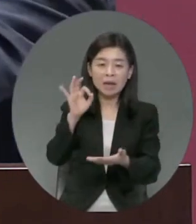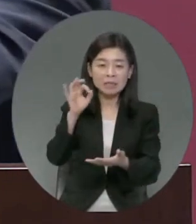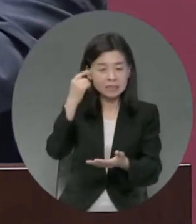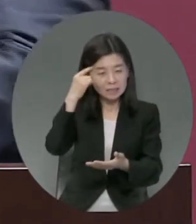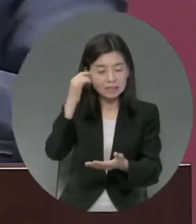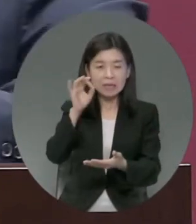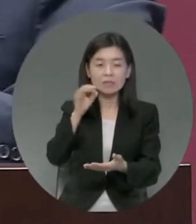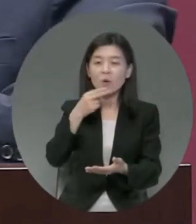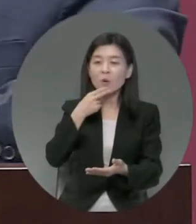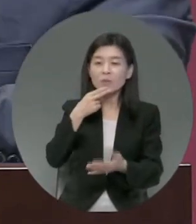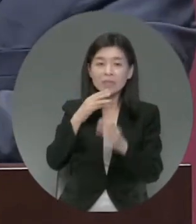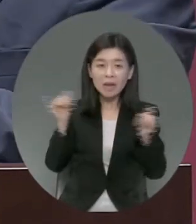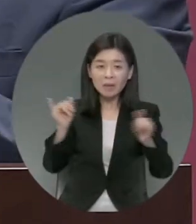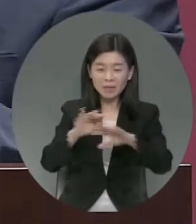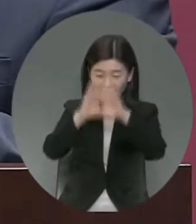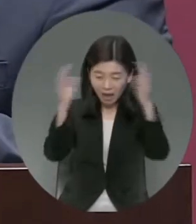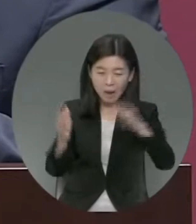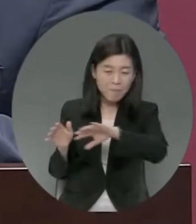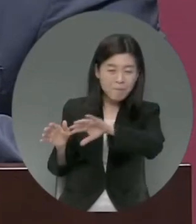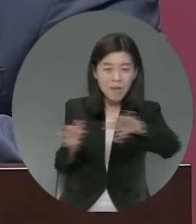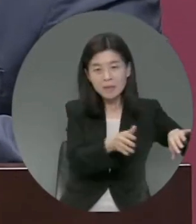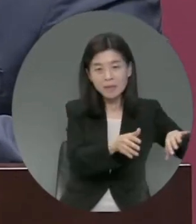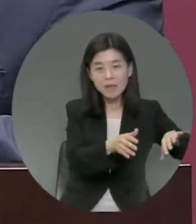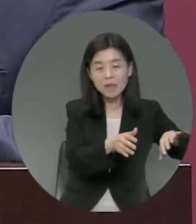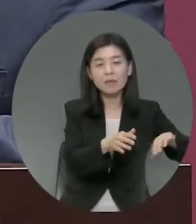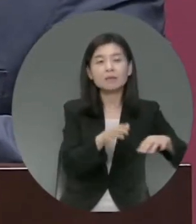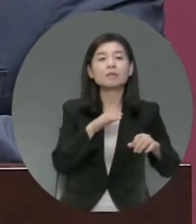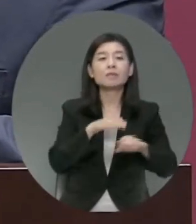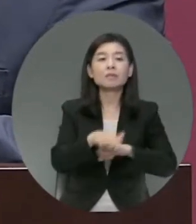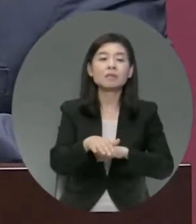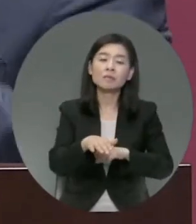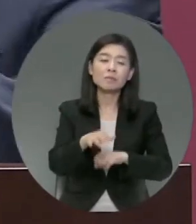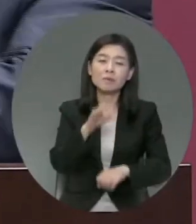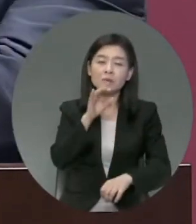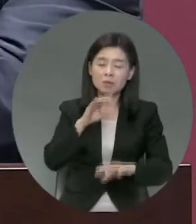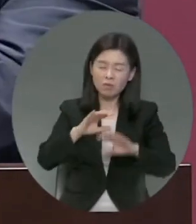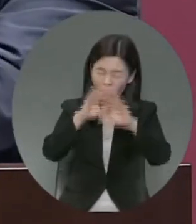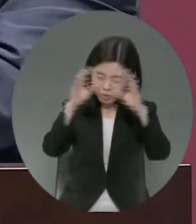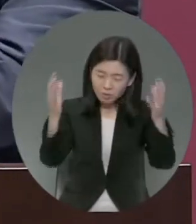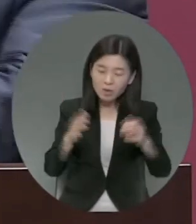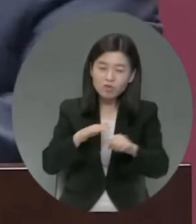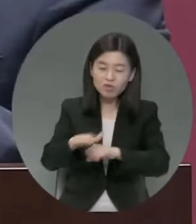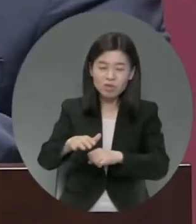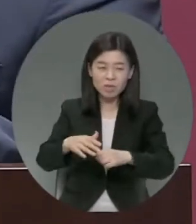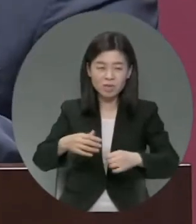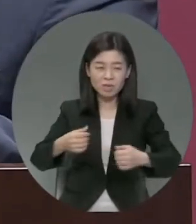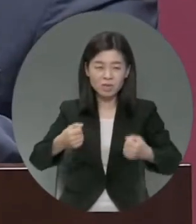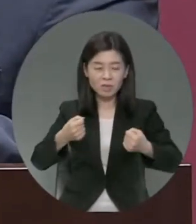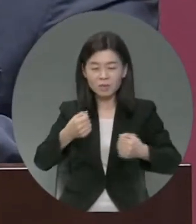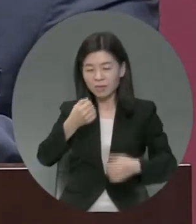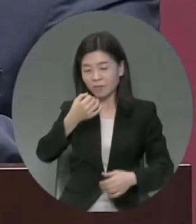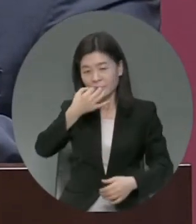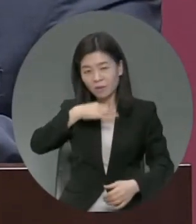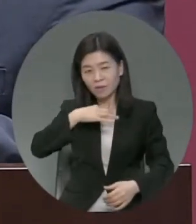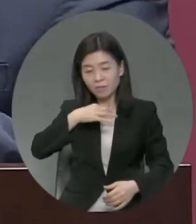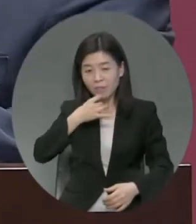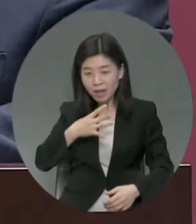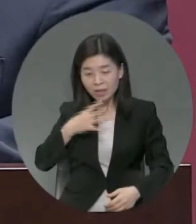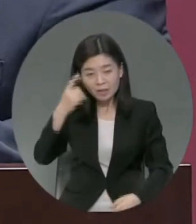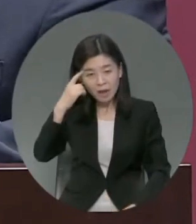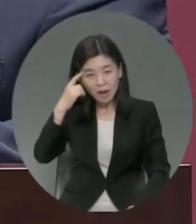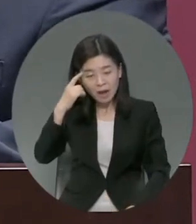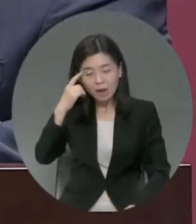수가 있게 됩니다. 그렇게 되면 이거는 완전한 전체주의 국가가 됩니다. 그래서 이런 식의 사고방식은 피해야 된다고